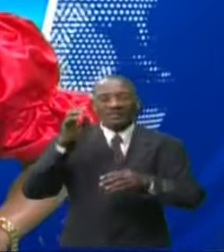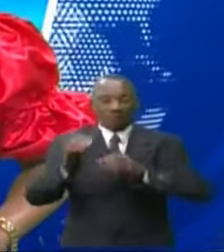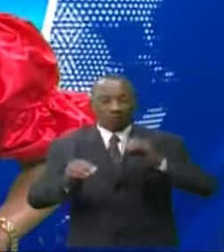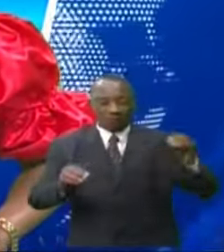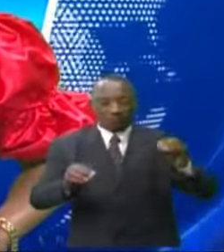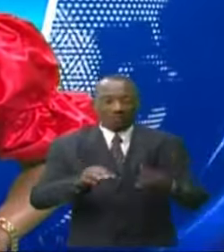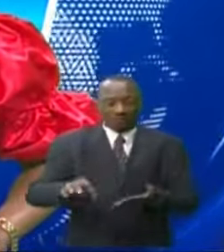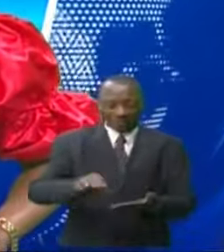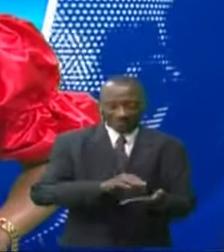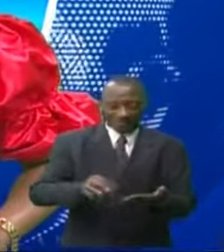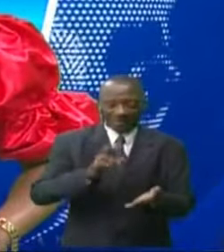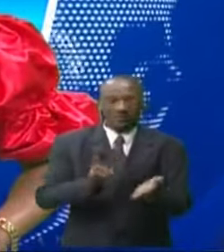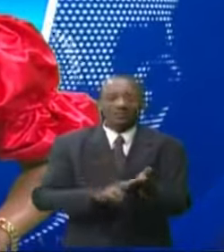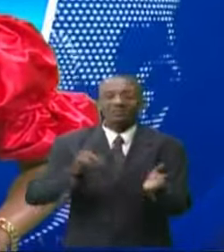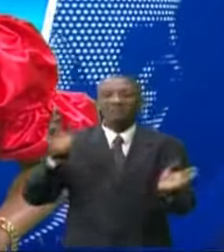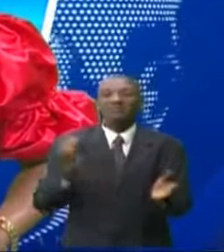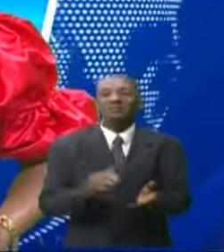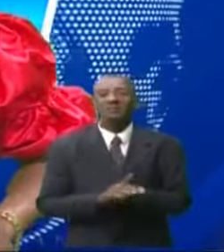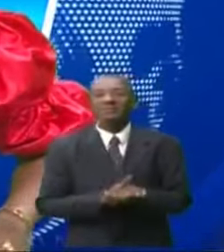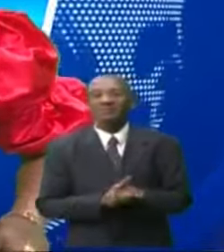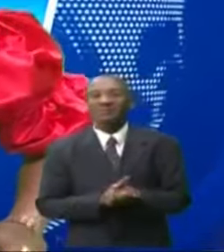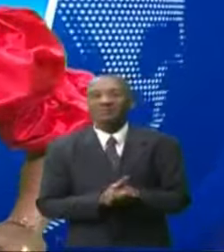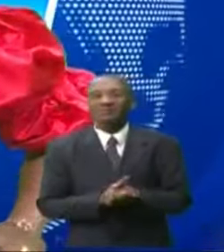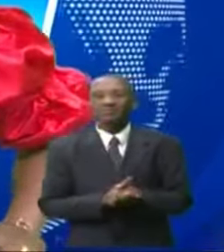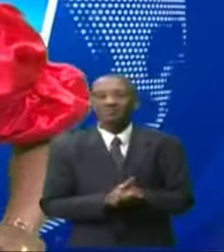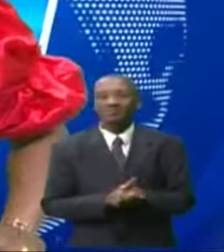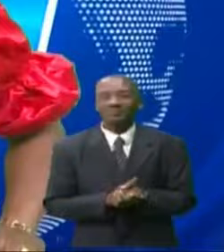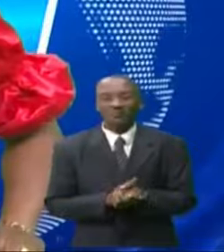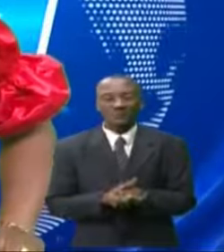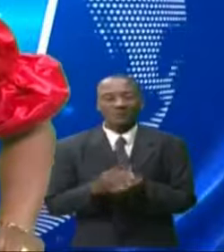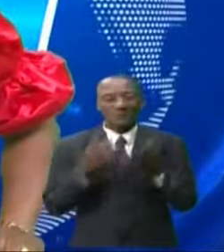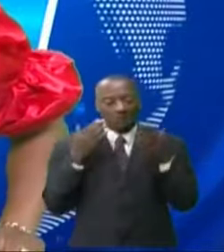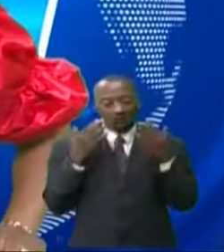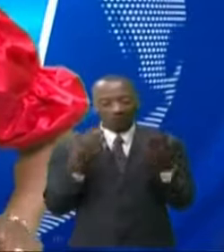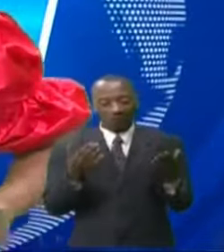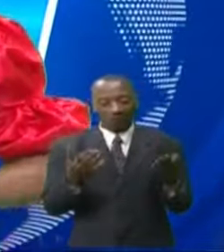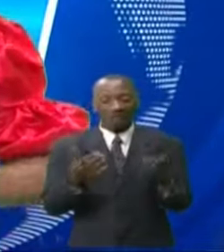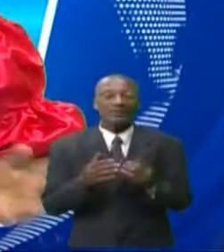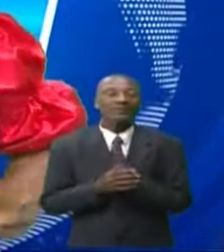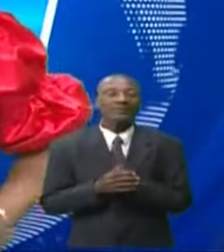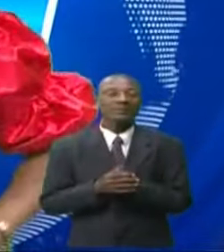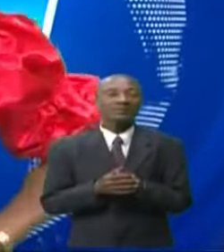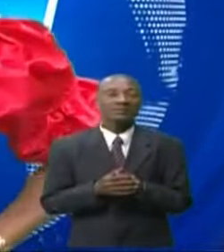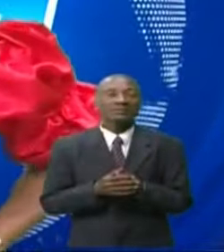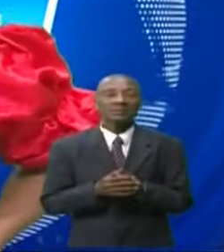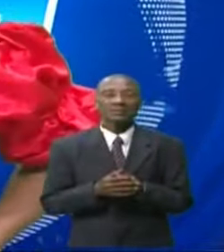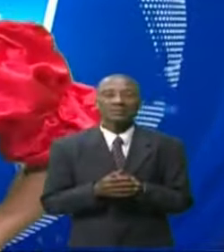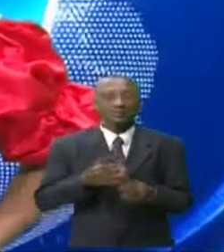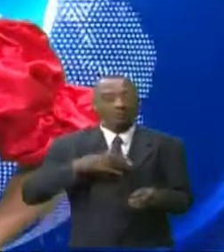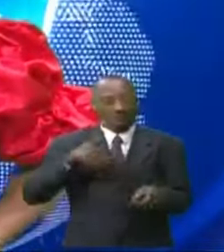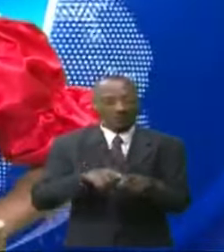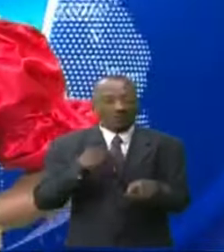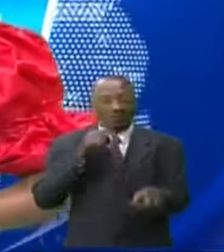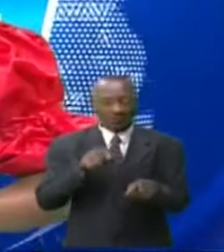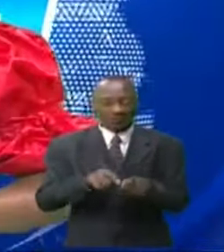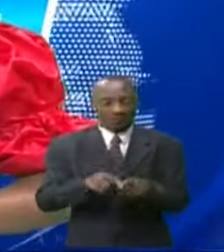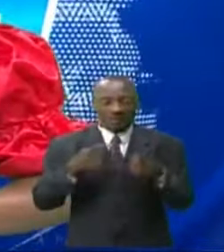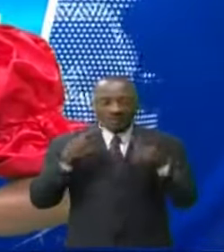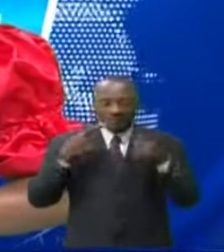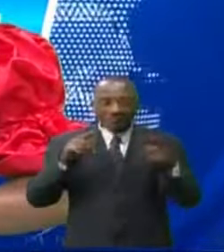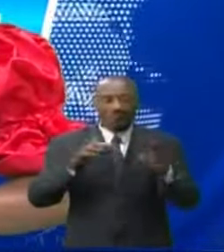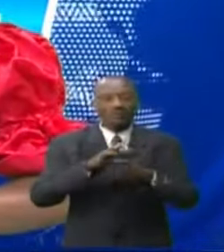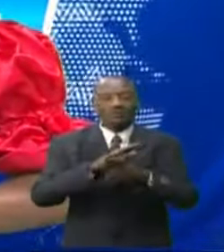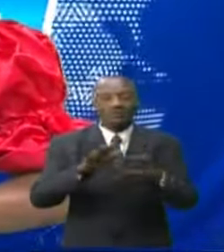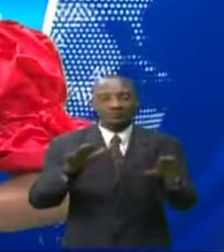Raymond matundu mpaka voilà euh qui boucle complètement ce journal madamees messieurs